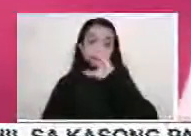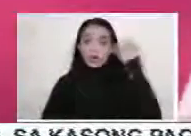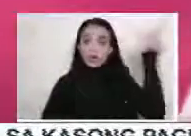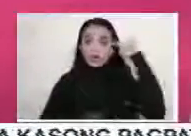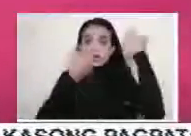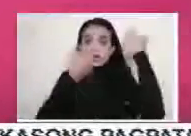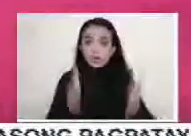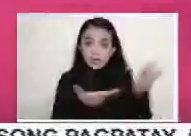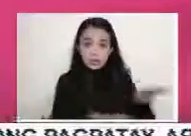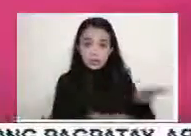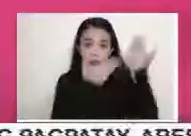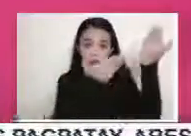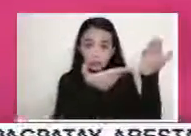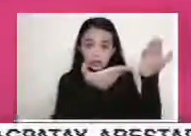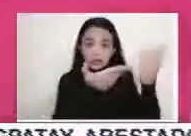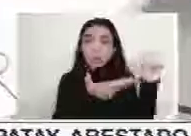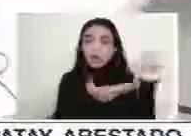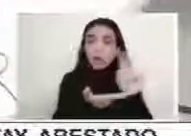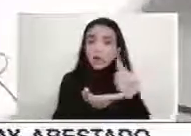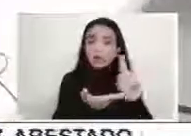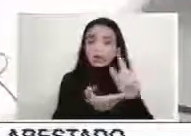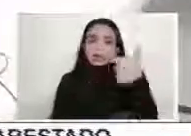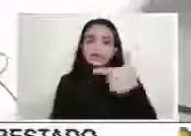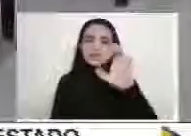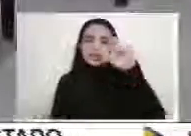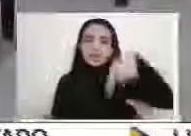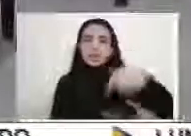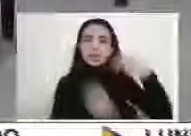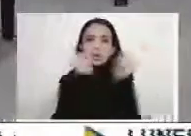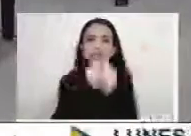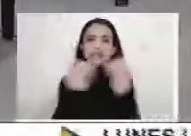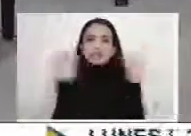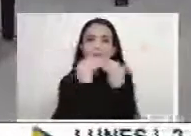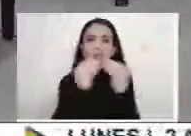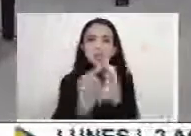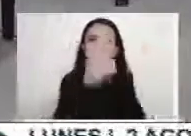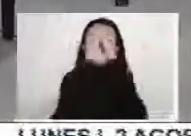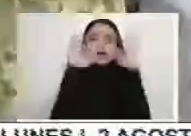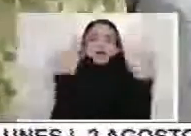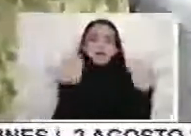ang pagbabakuna sa iba pang sektor nang nakatutok pa rin sa senior citizens at